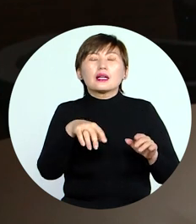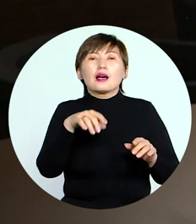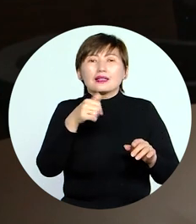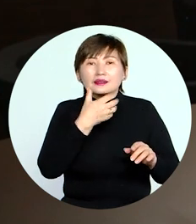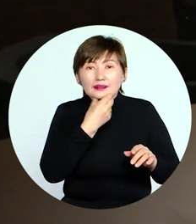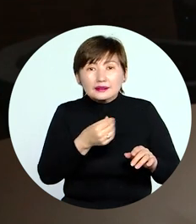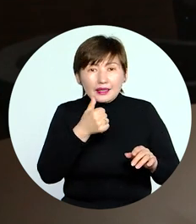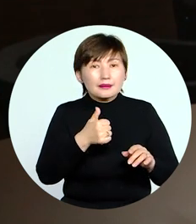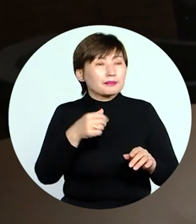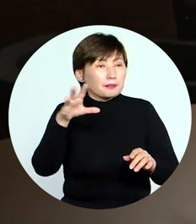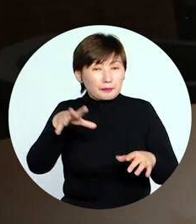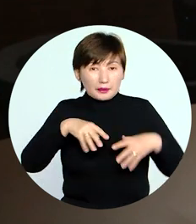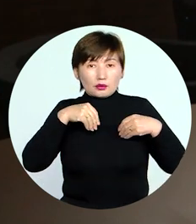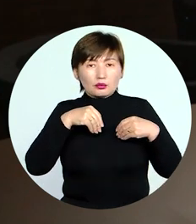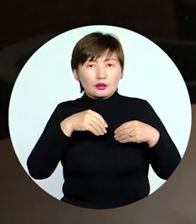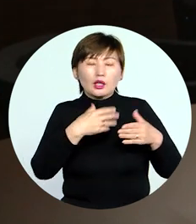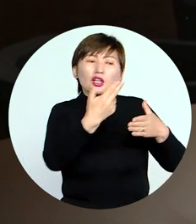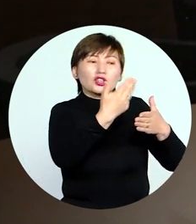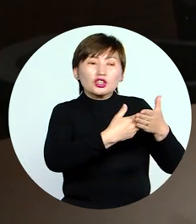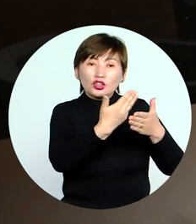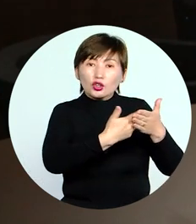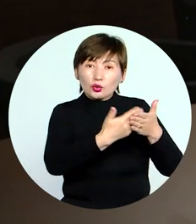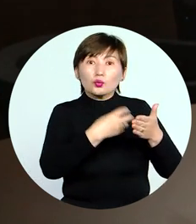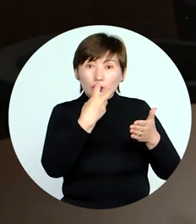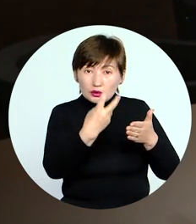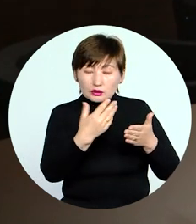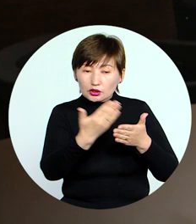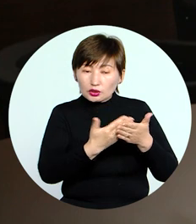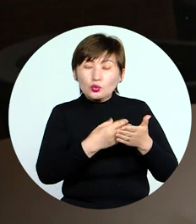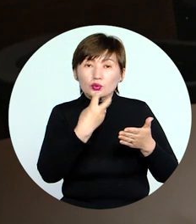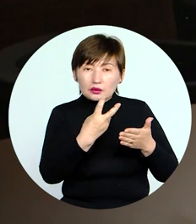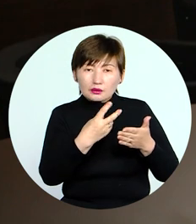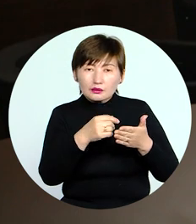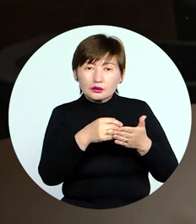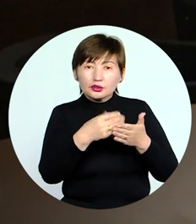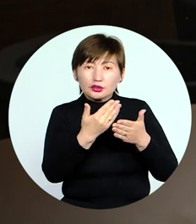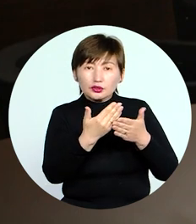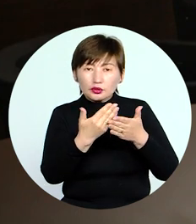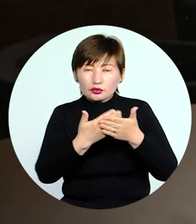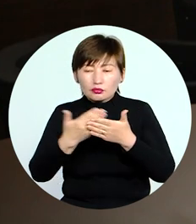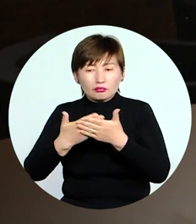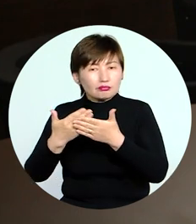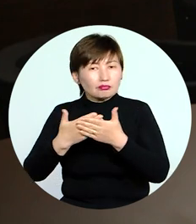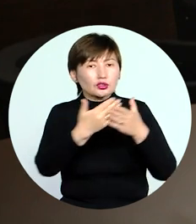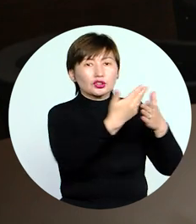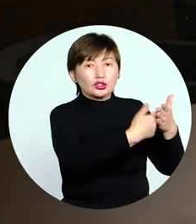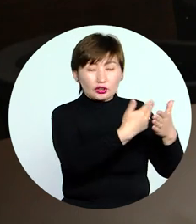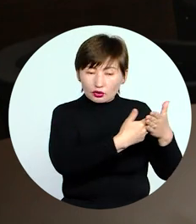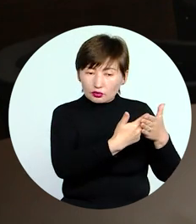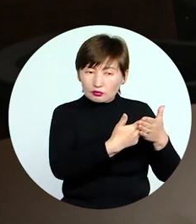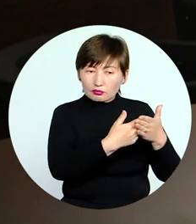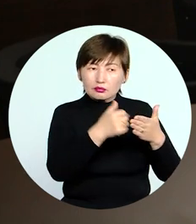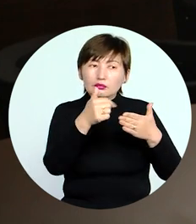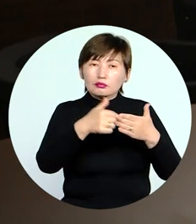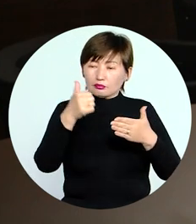нэгэн одоо уран сайхны киночд юм уу. Ер нь дэлгэцийн бүтээл гарч яхад аяанда энэ тэр дэлгэцэнд одоо